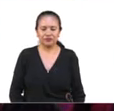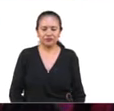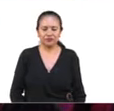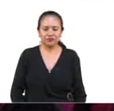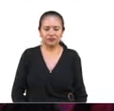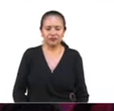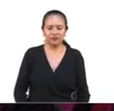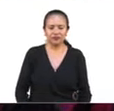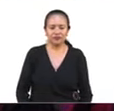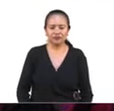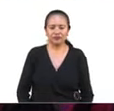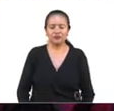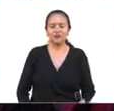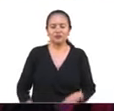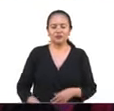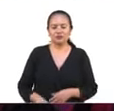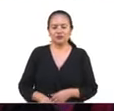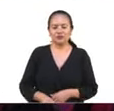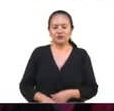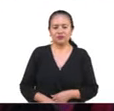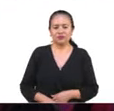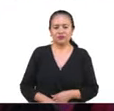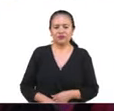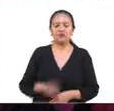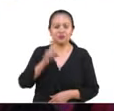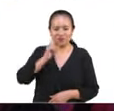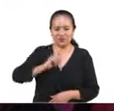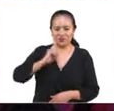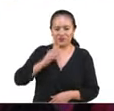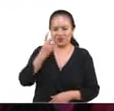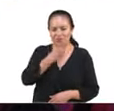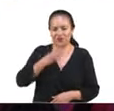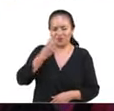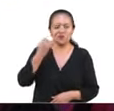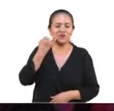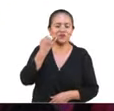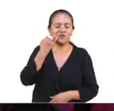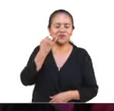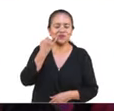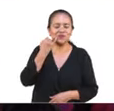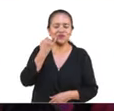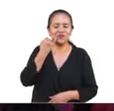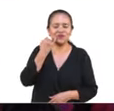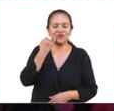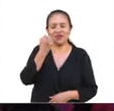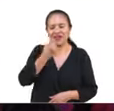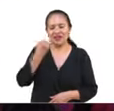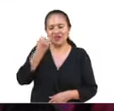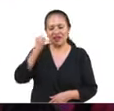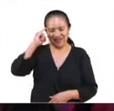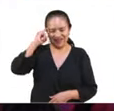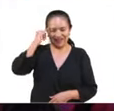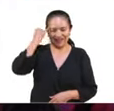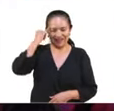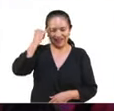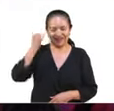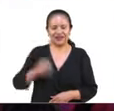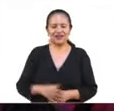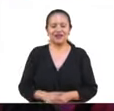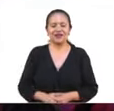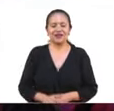Estalel Lita, Tabantayotik, Taini Mukul Tsobleh, Yumilpa Alta, Alcaldía Milpa Altas,